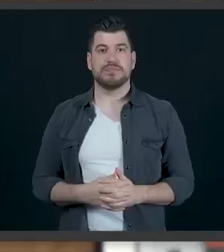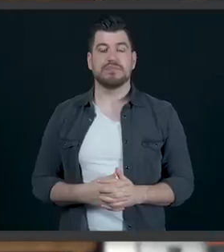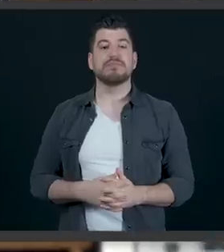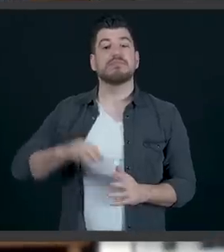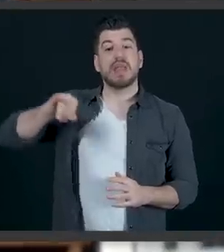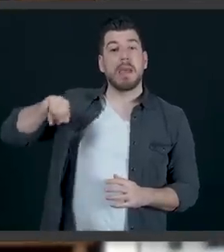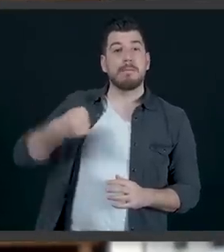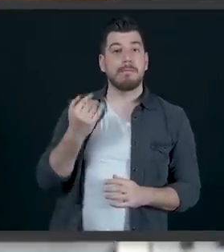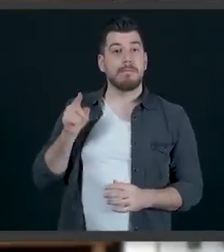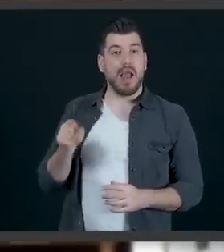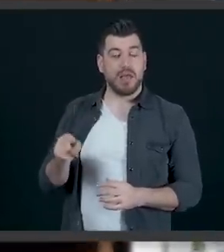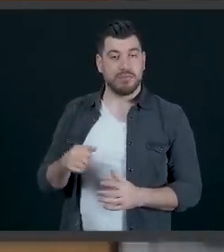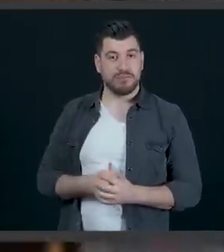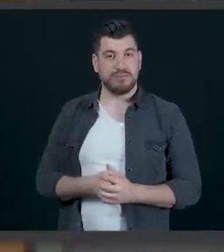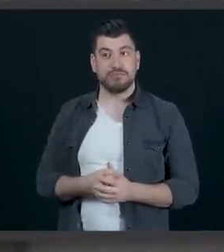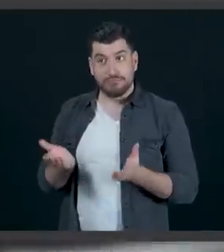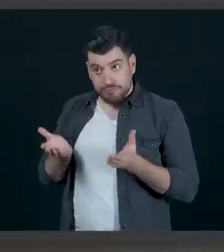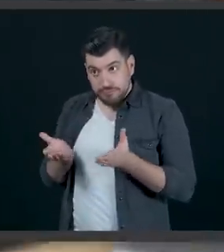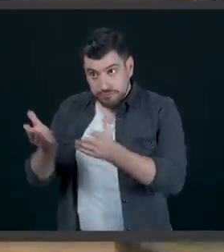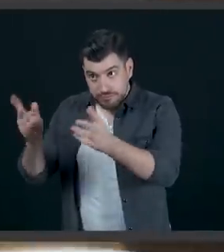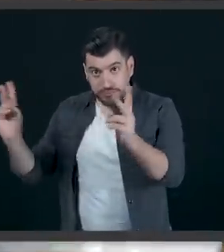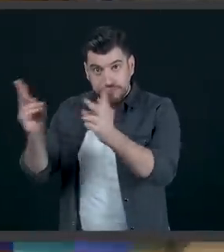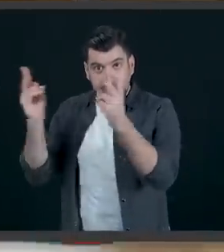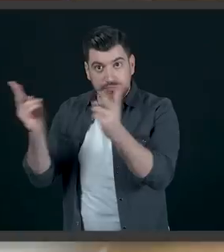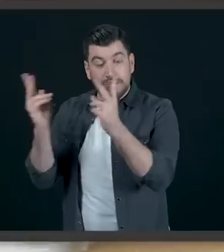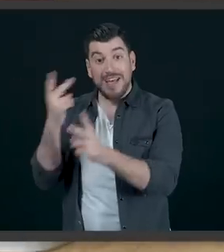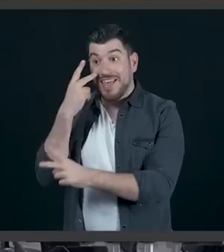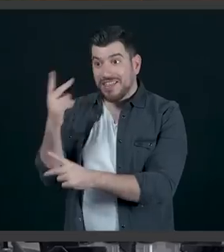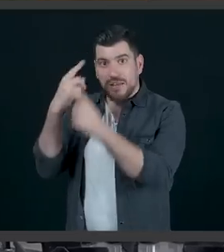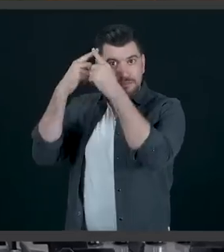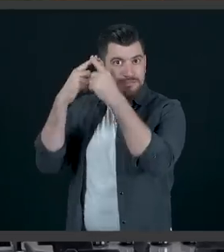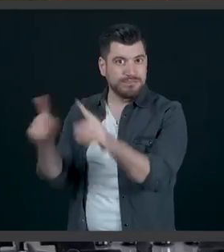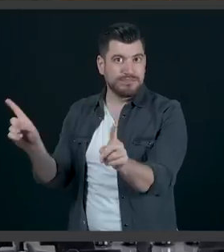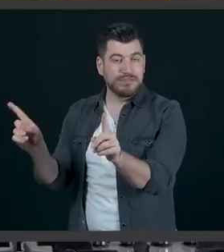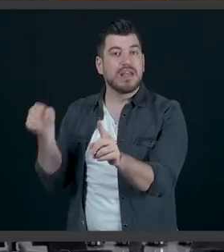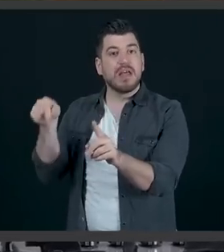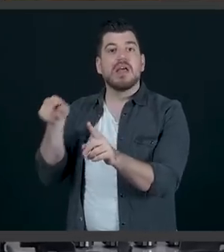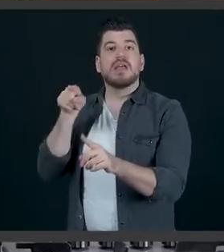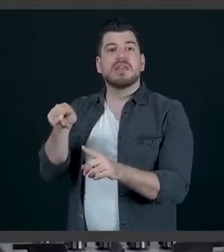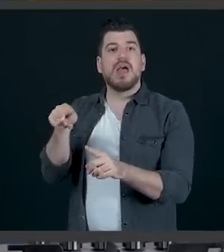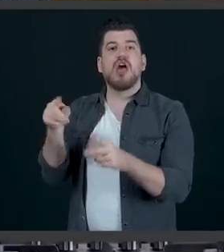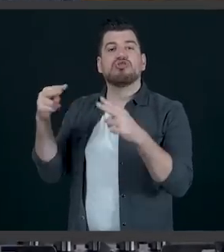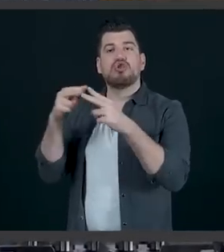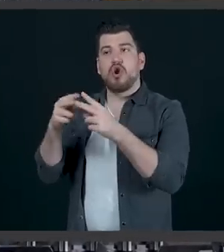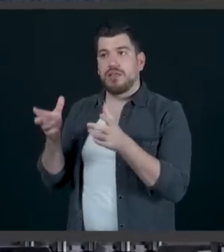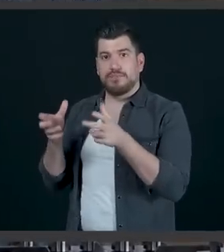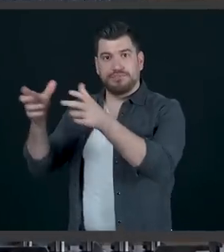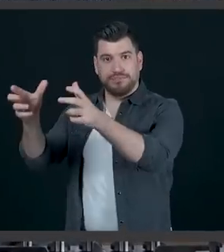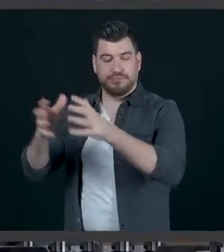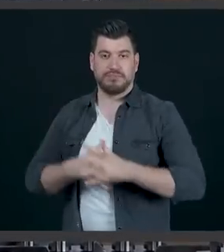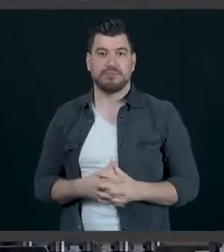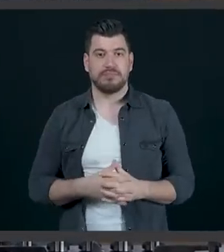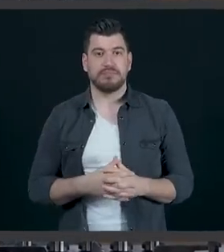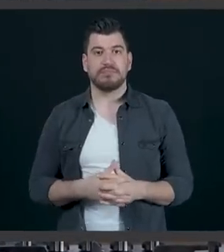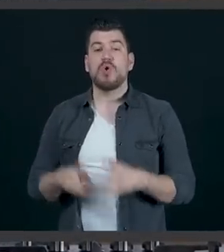Το μέλι μου το έβαλα στο φούρνο μικροκυμάτων και θέλω να δείτε τη διαφορά. Τώρα, ρίχνω μέσα τη σοκολάτα. Θα λιώσω αυτή